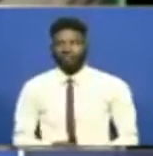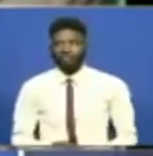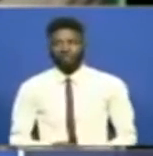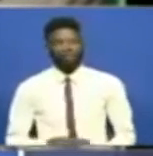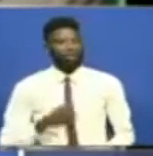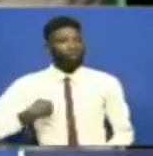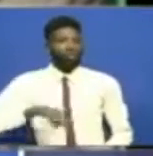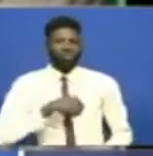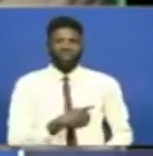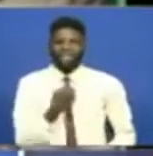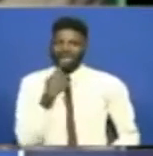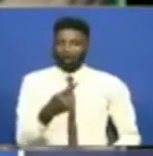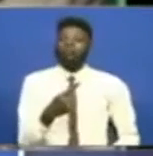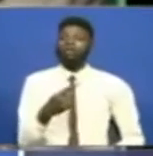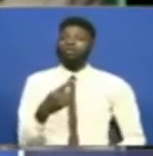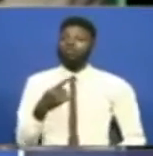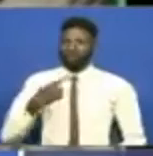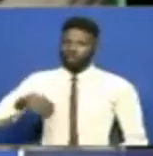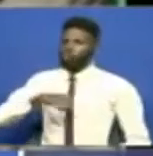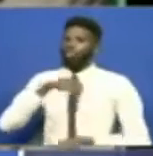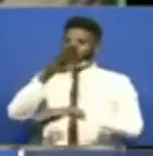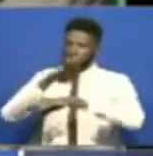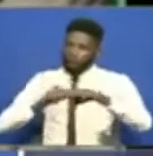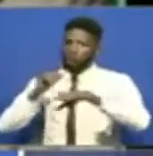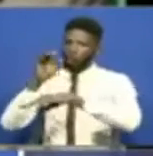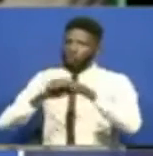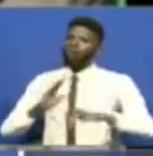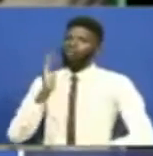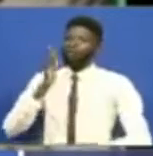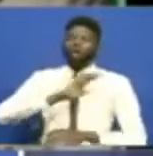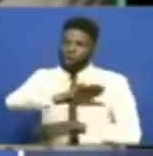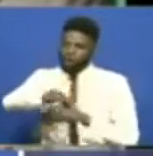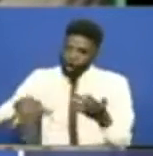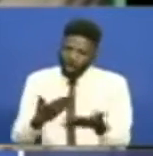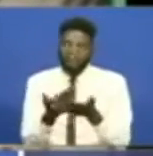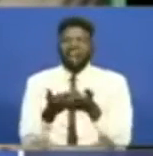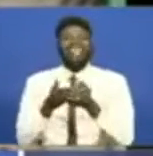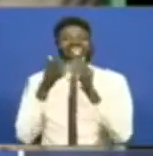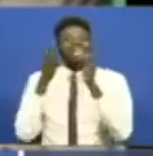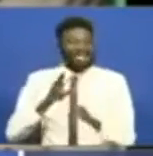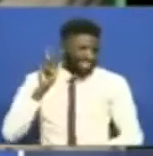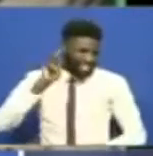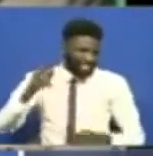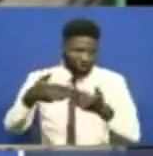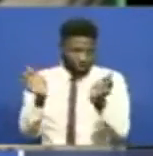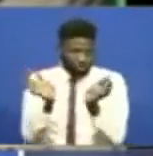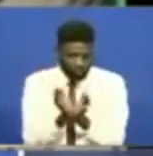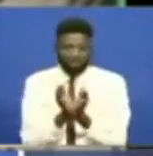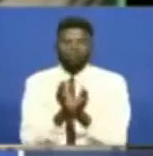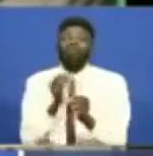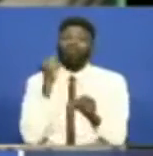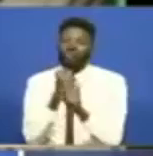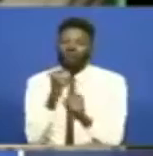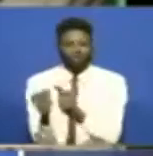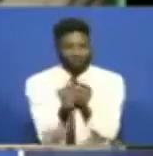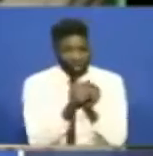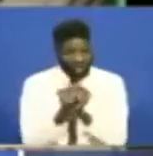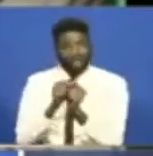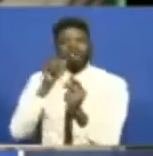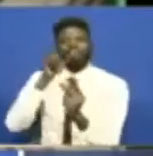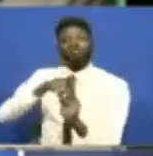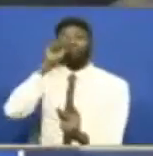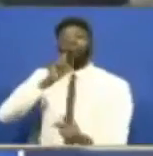viongozi wote wa Gusii ndio tuweze kubeba hiyo mzigo, tukue na mtu mmoja wa kuongea